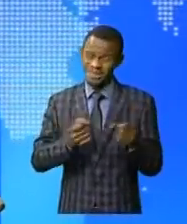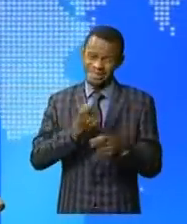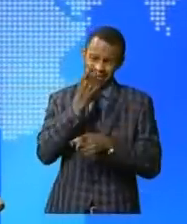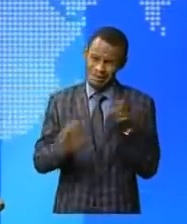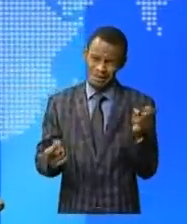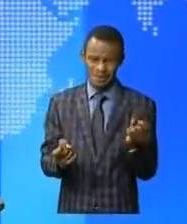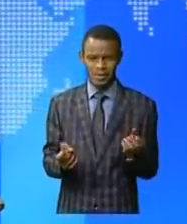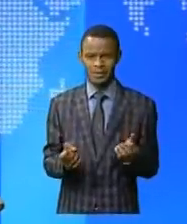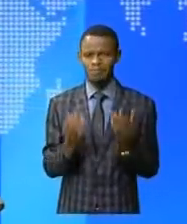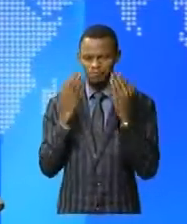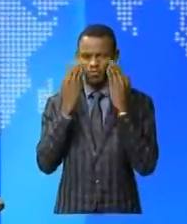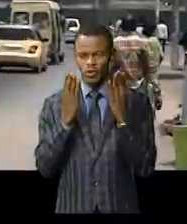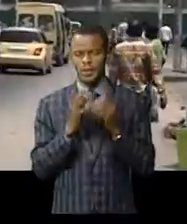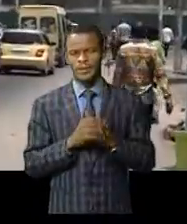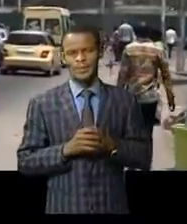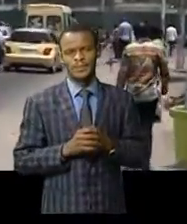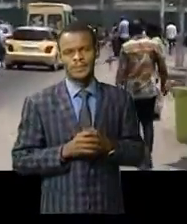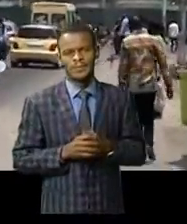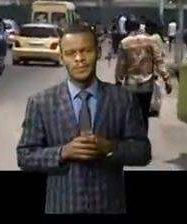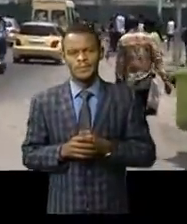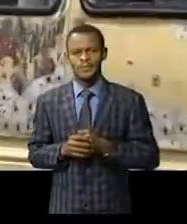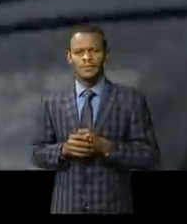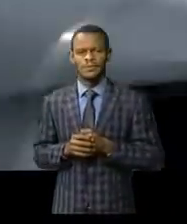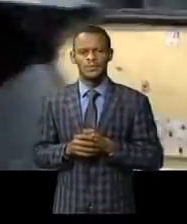et Youssef Abedi.